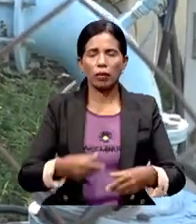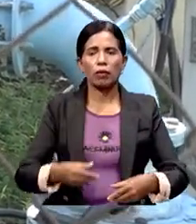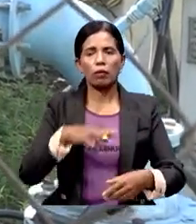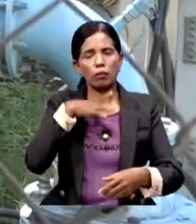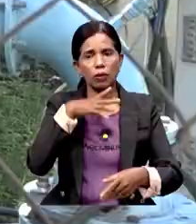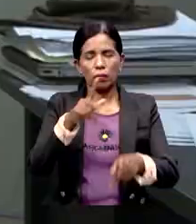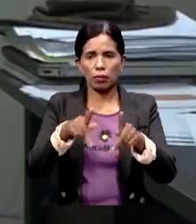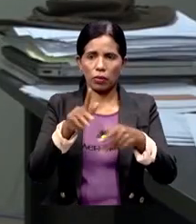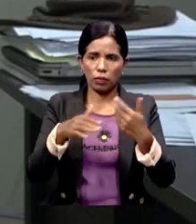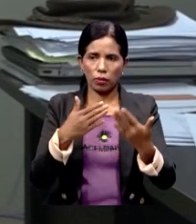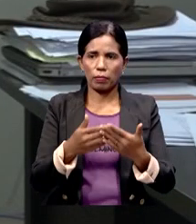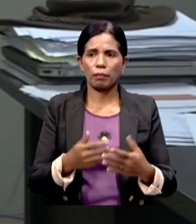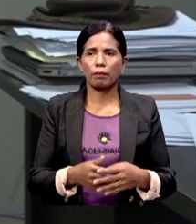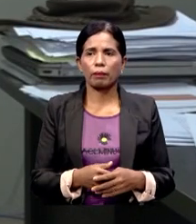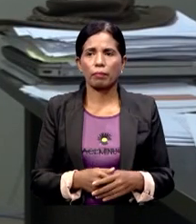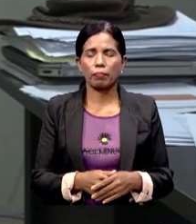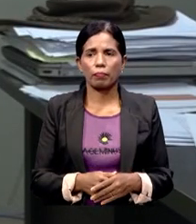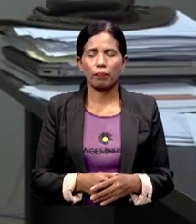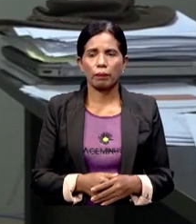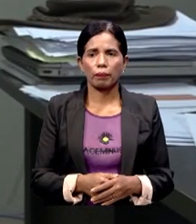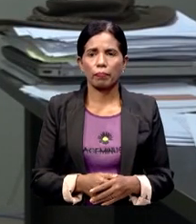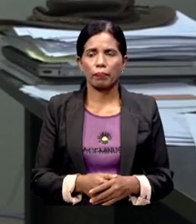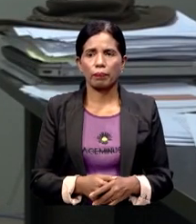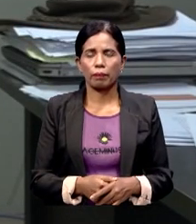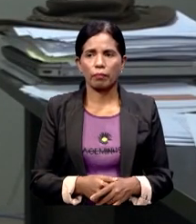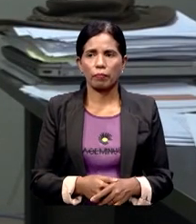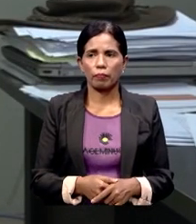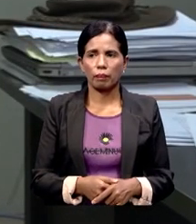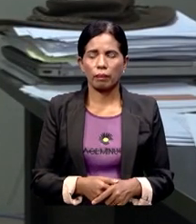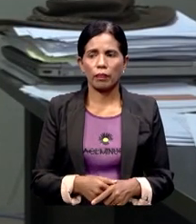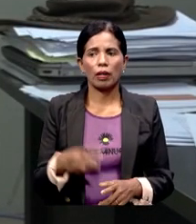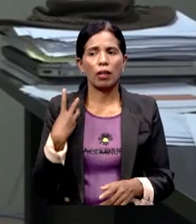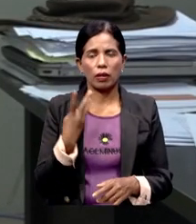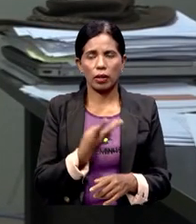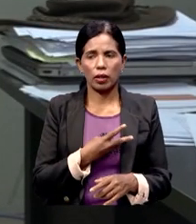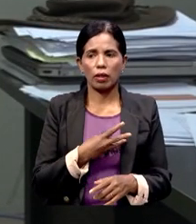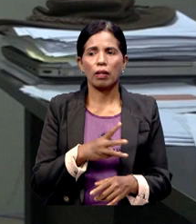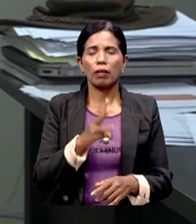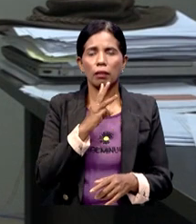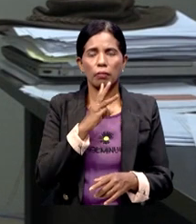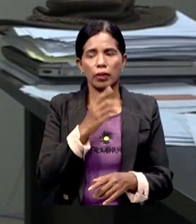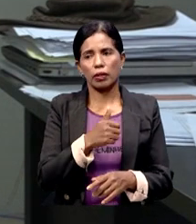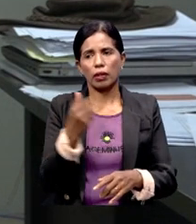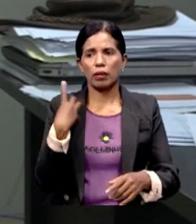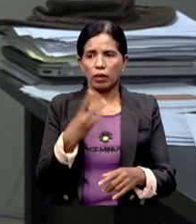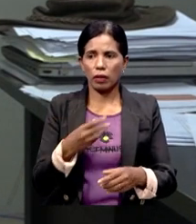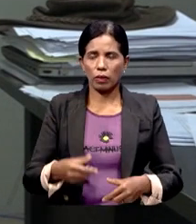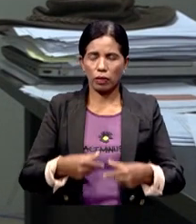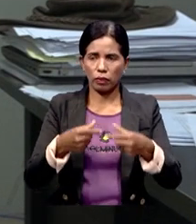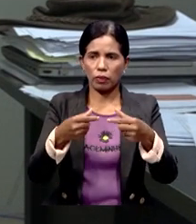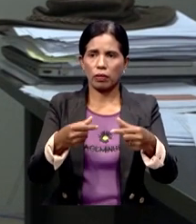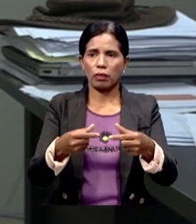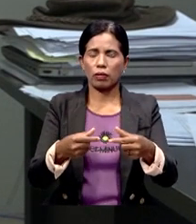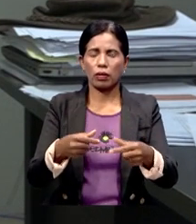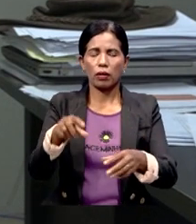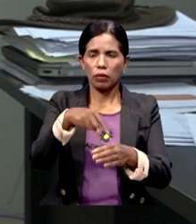komendare. Agora, itu ni B siluk ni beita fornisi makanya saya kena bape